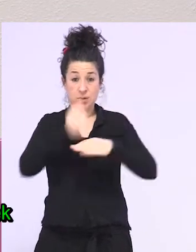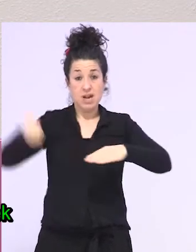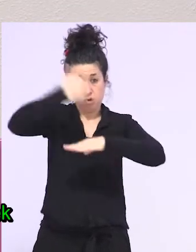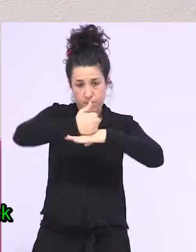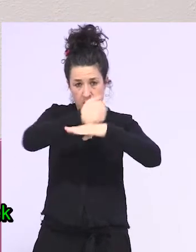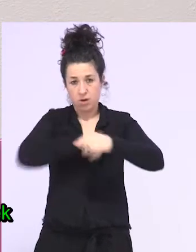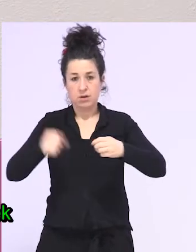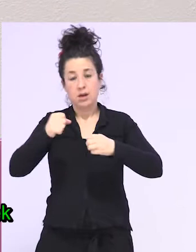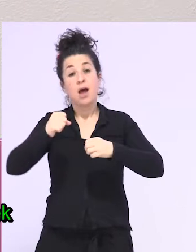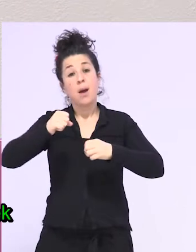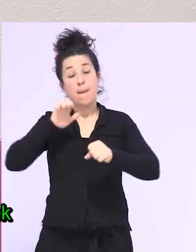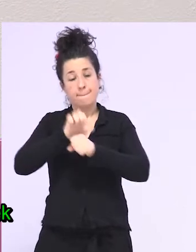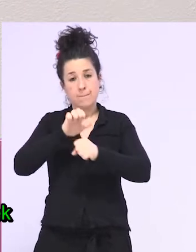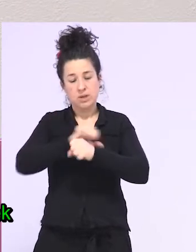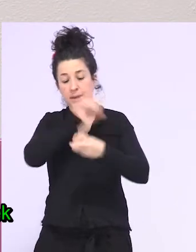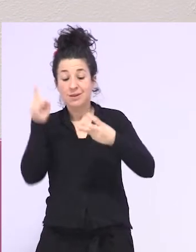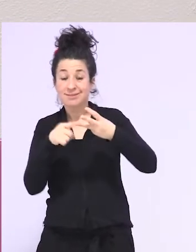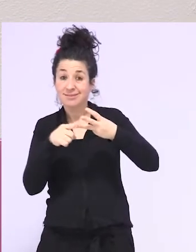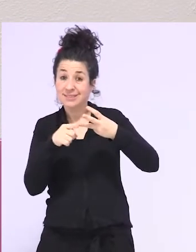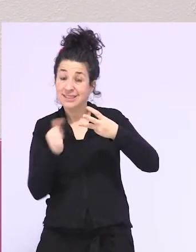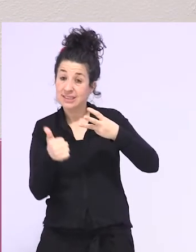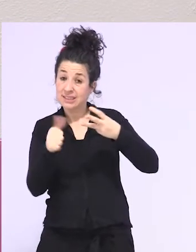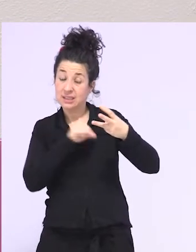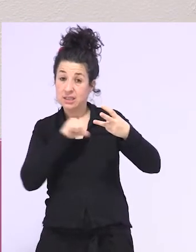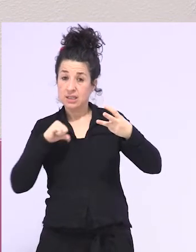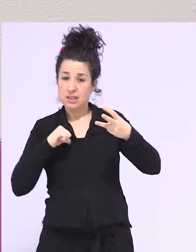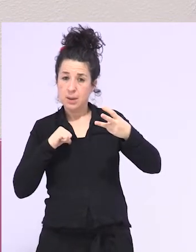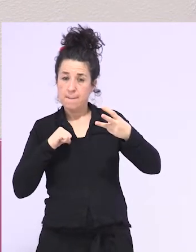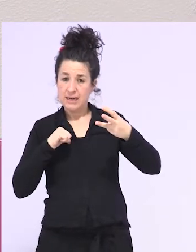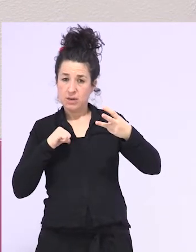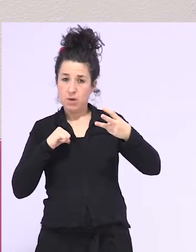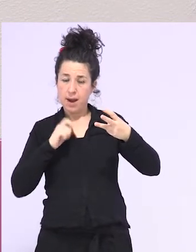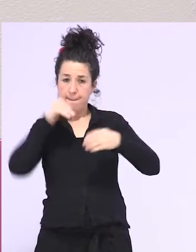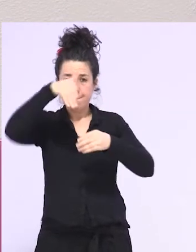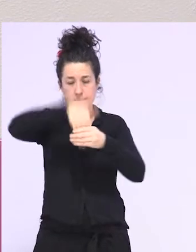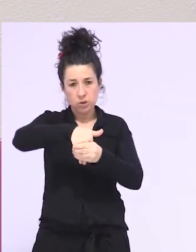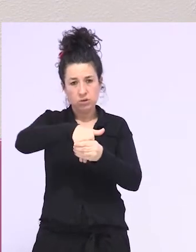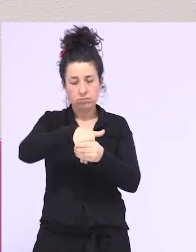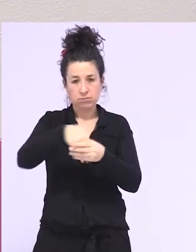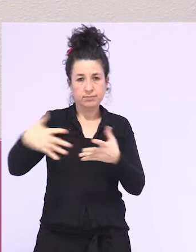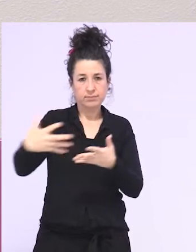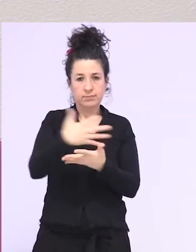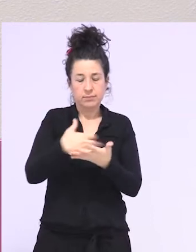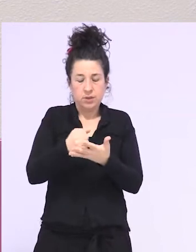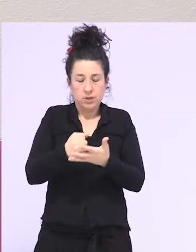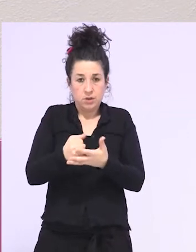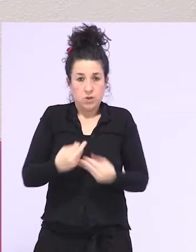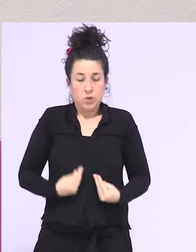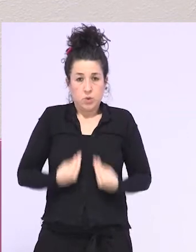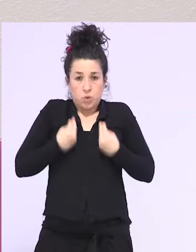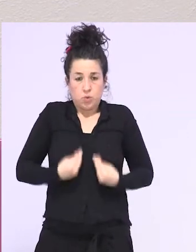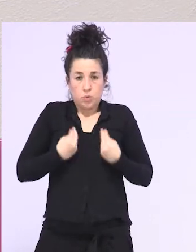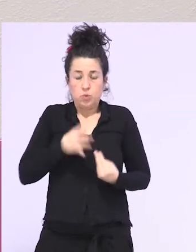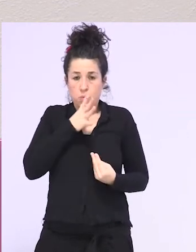gero hirugarren epaimahaikide batek aterazun boto partikular bat, mundu guztia sutu zuna, nolabait, bueno, zalako, benetan eskandalagarria